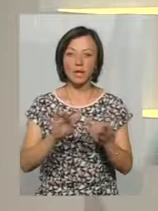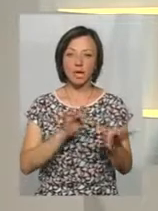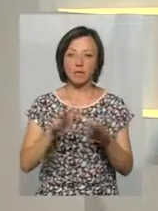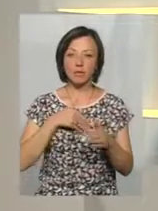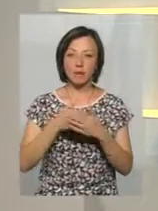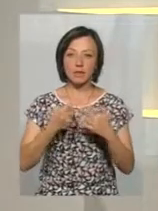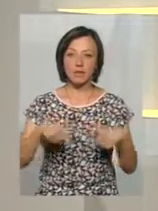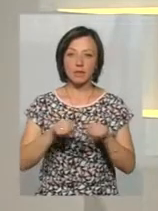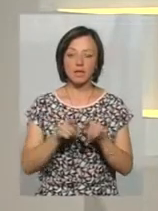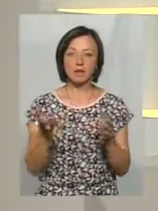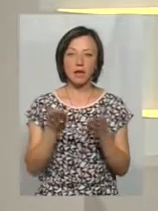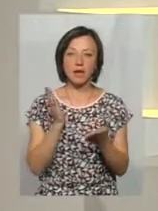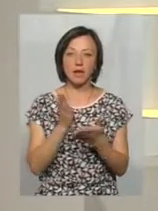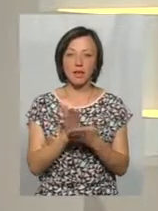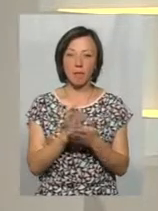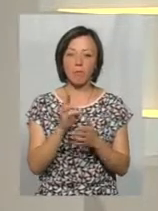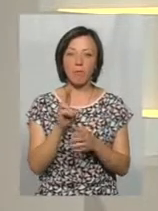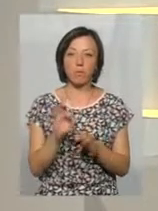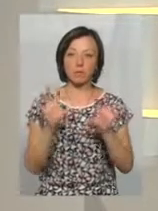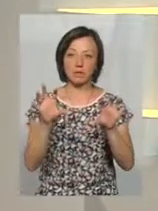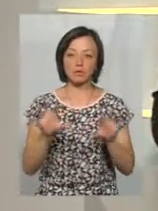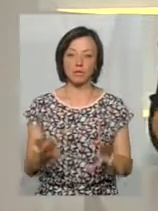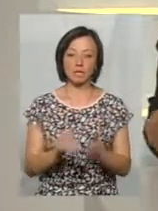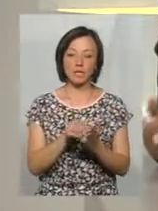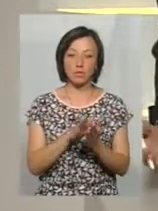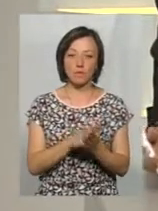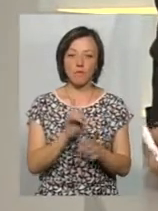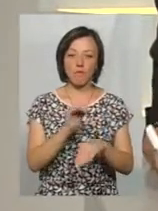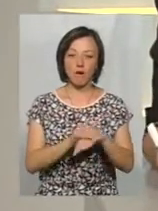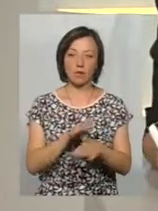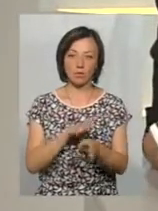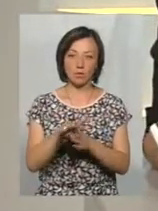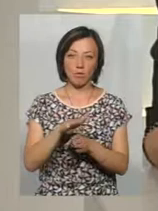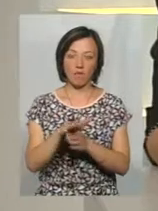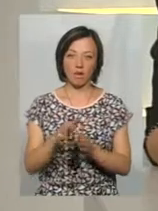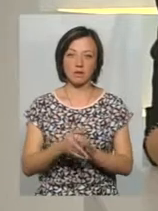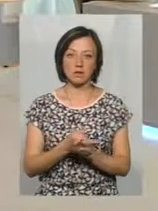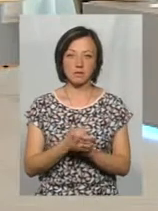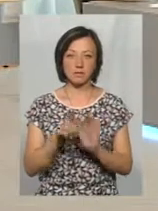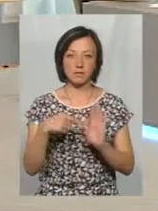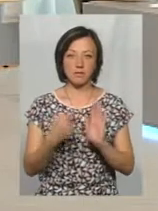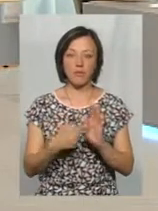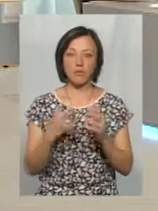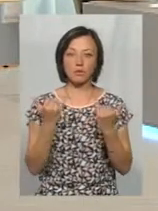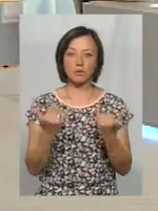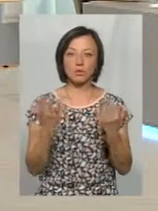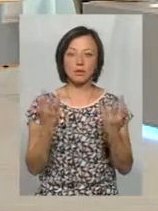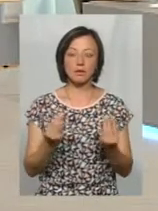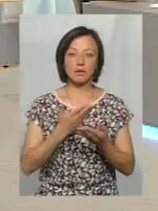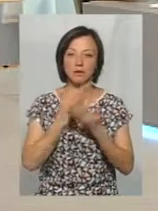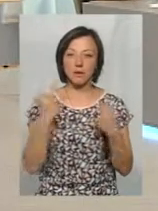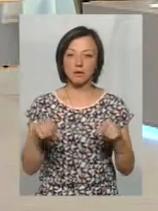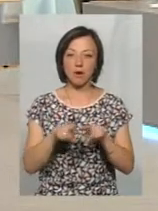громадської організації, яка є по статуту, зареєстрована, і та, яка по факту відбувається? На сьогоднішній день немає